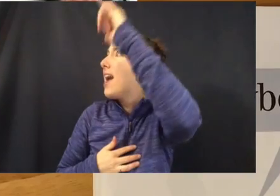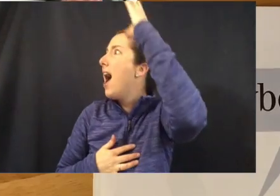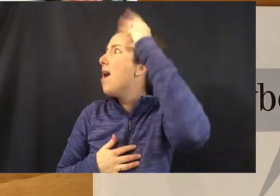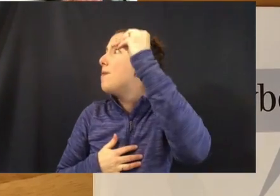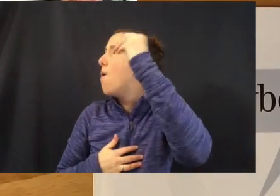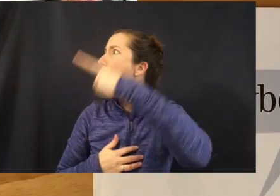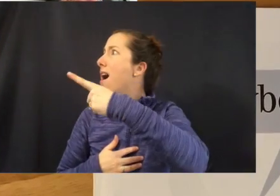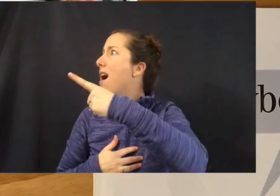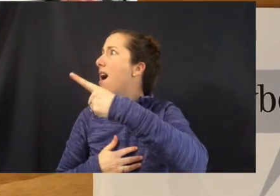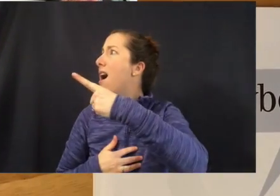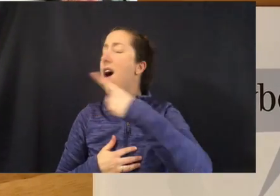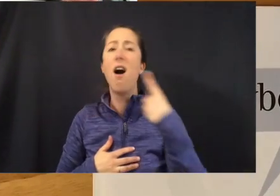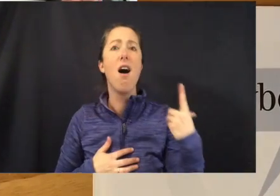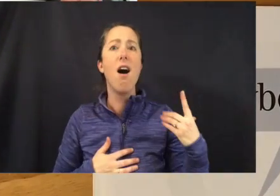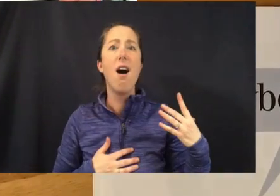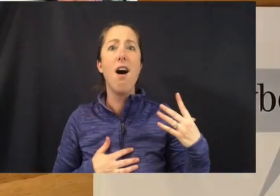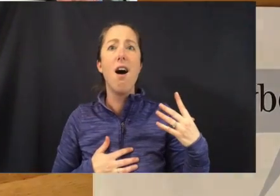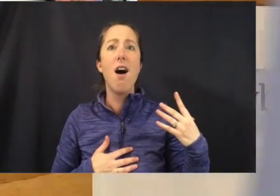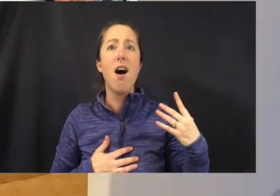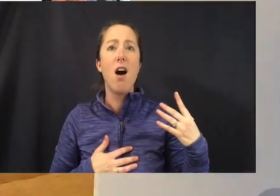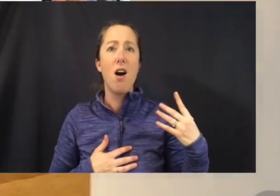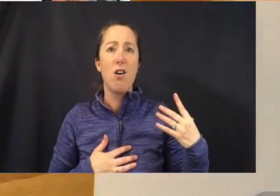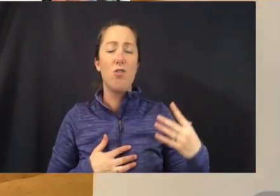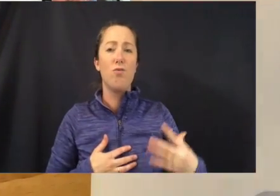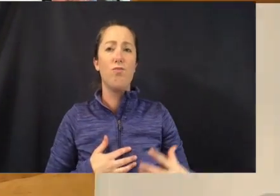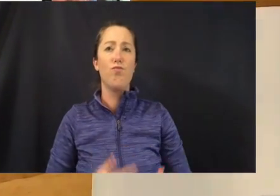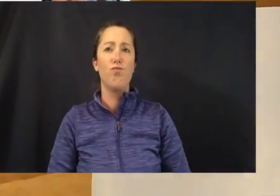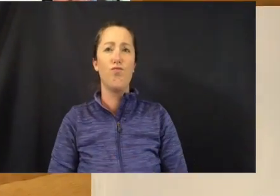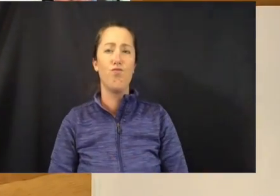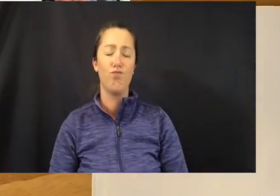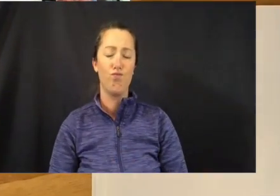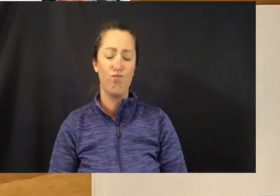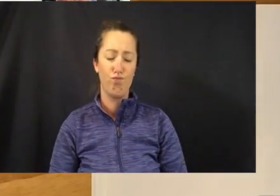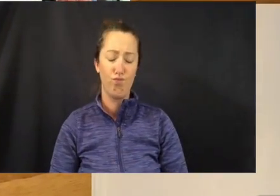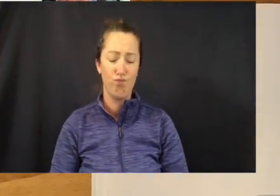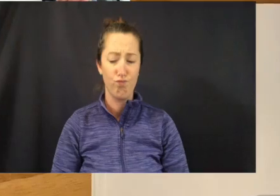A cowboy! Un cowboy.